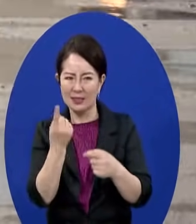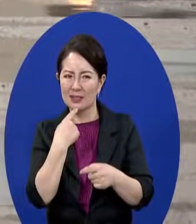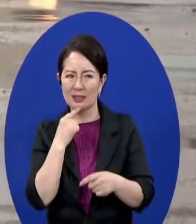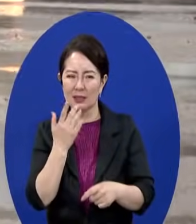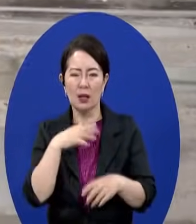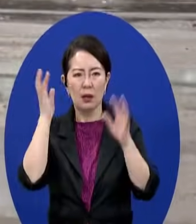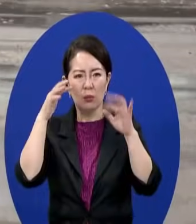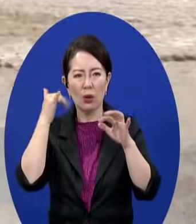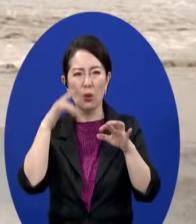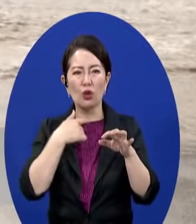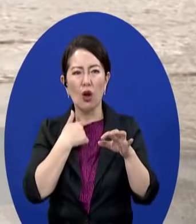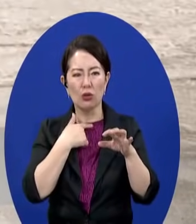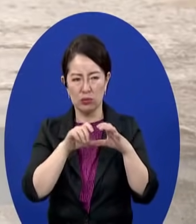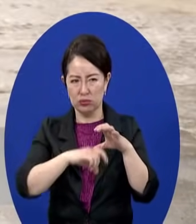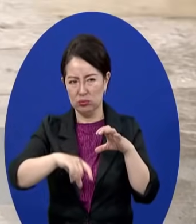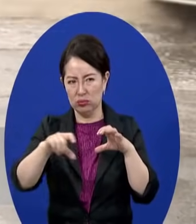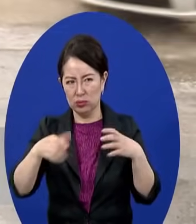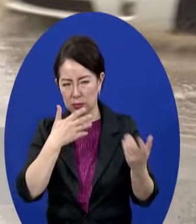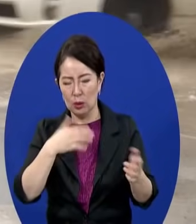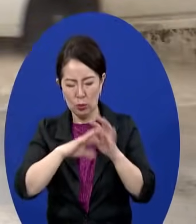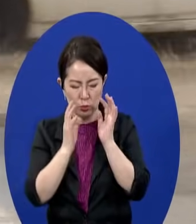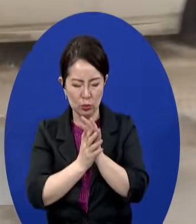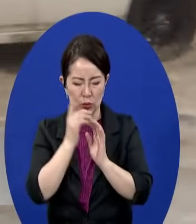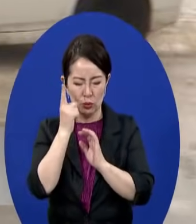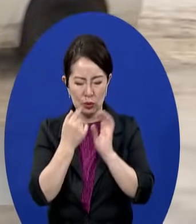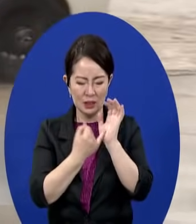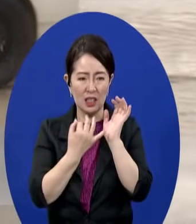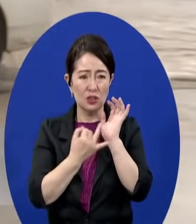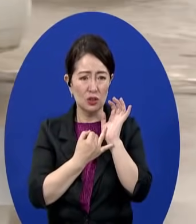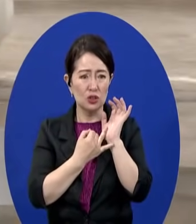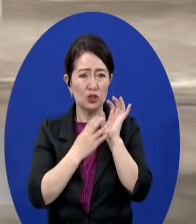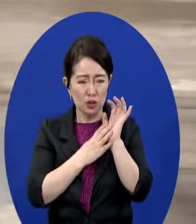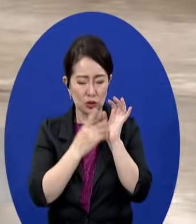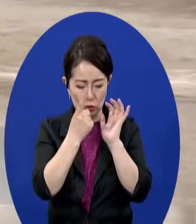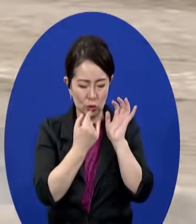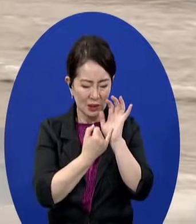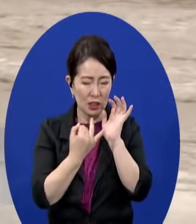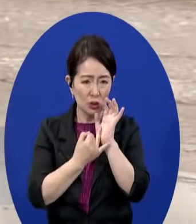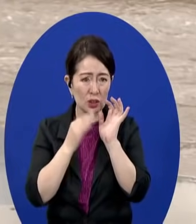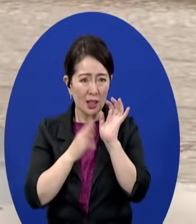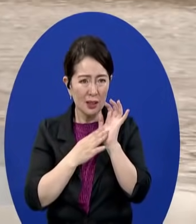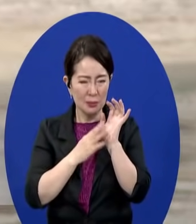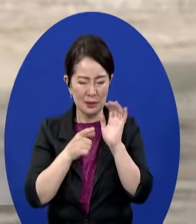бол борооны ус зайлуулах шугам. Нийт 169 км авт замын ус зайлуулах хоолой хотод бий.